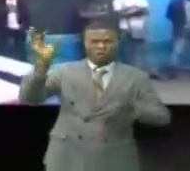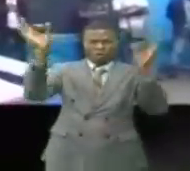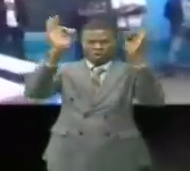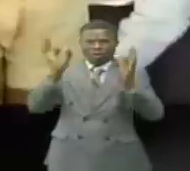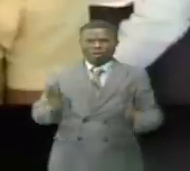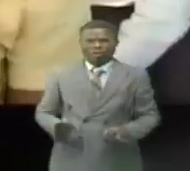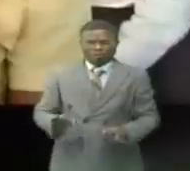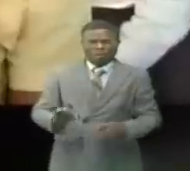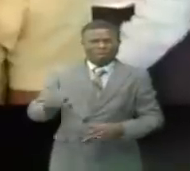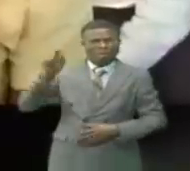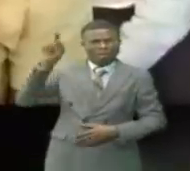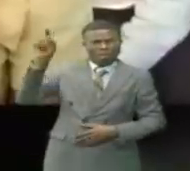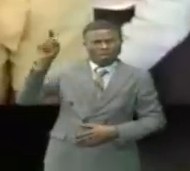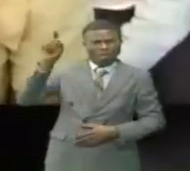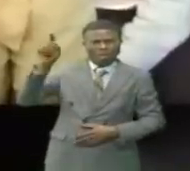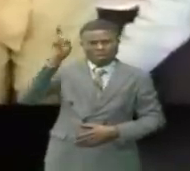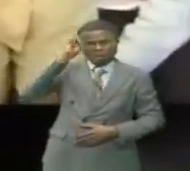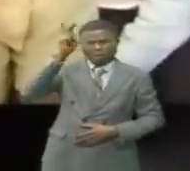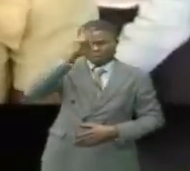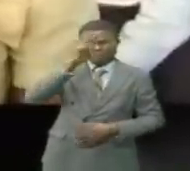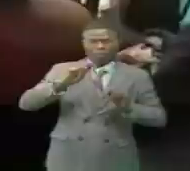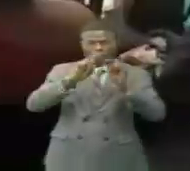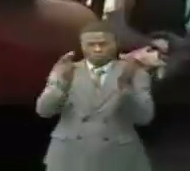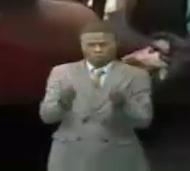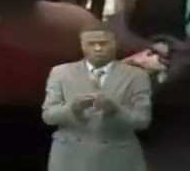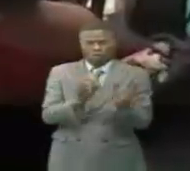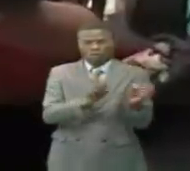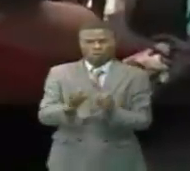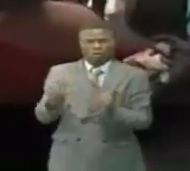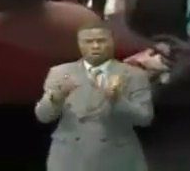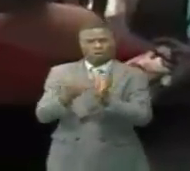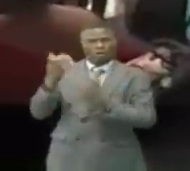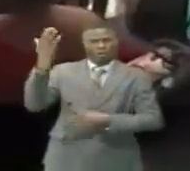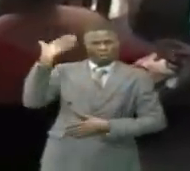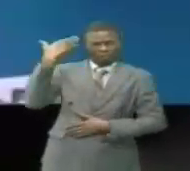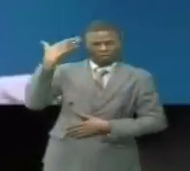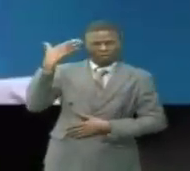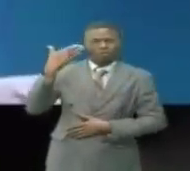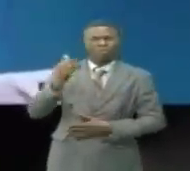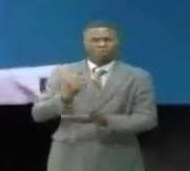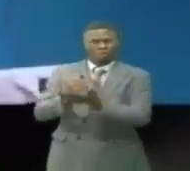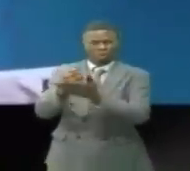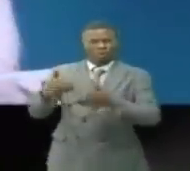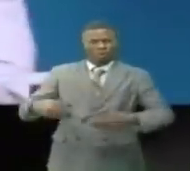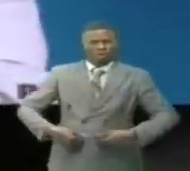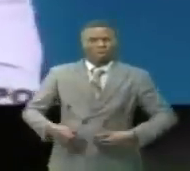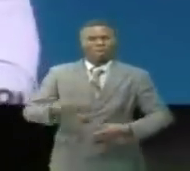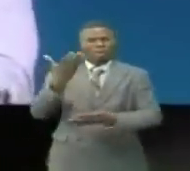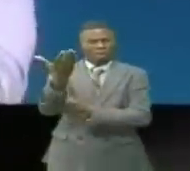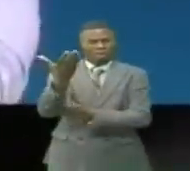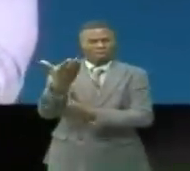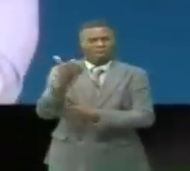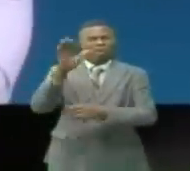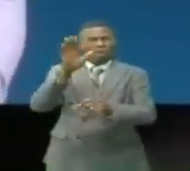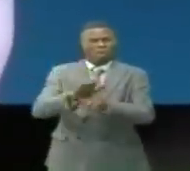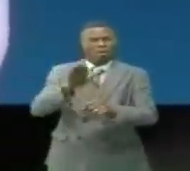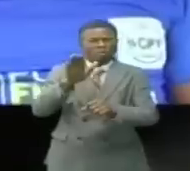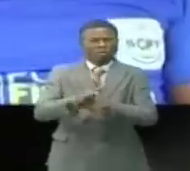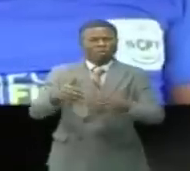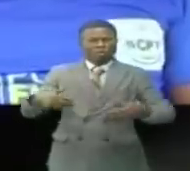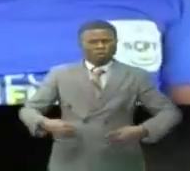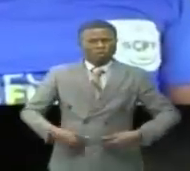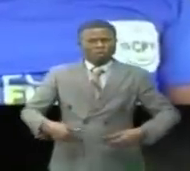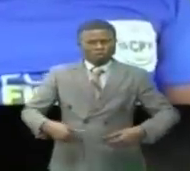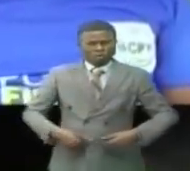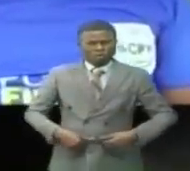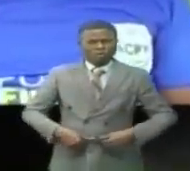de la Lukunga. Une matinée politique organisée le week-end dernier lui a permis de lancer l'appel à la mobilisation des jeunes,